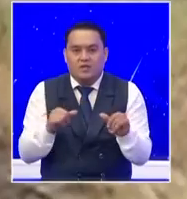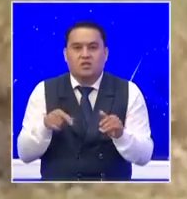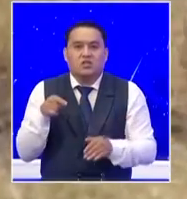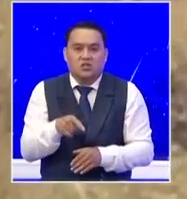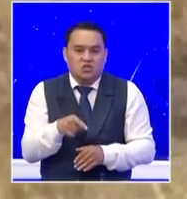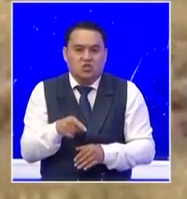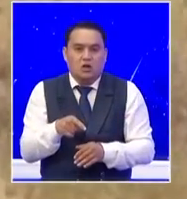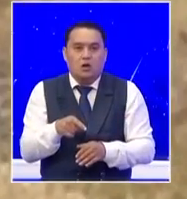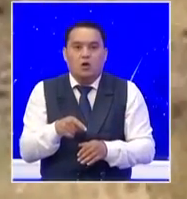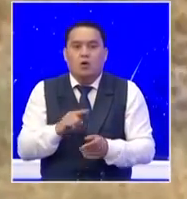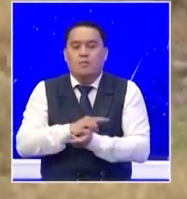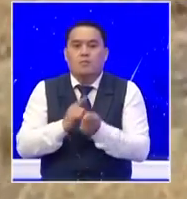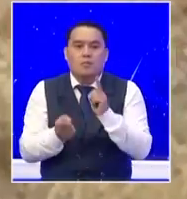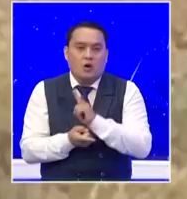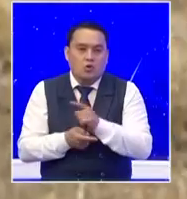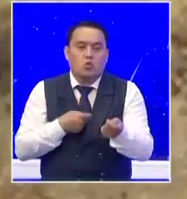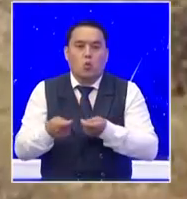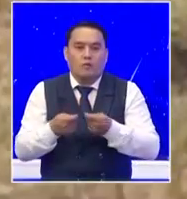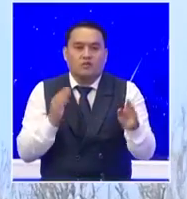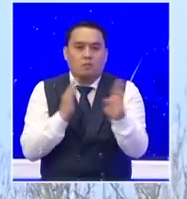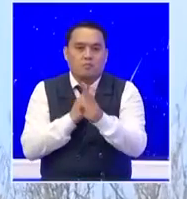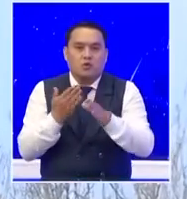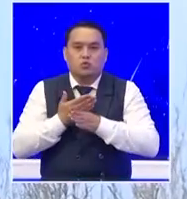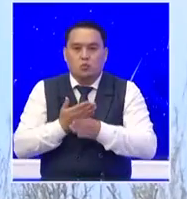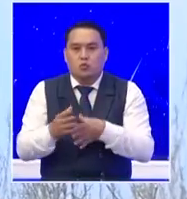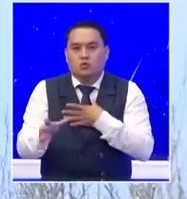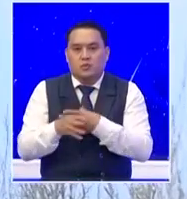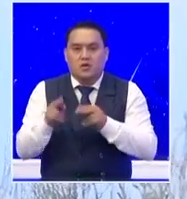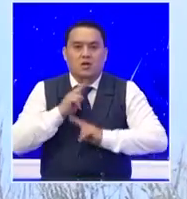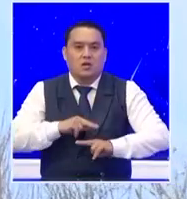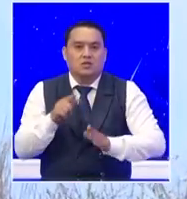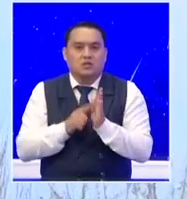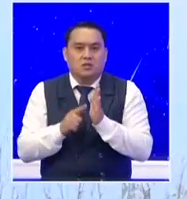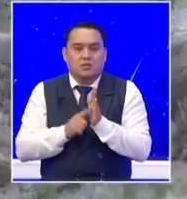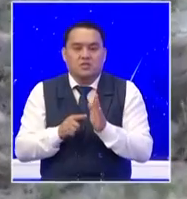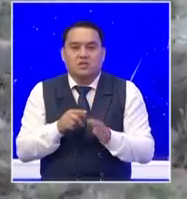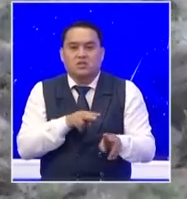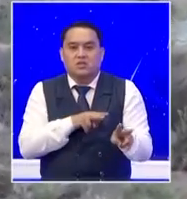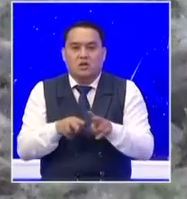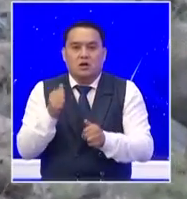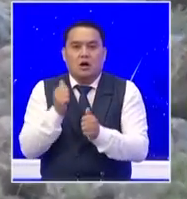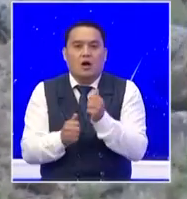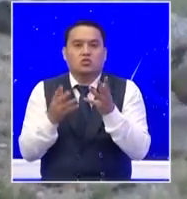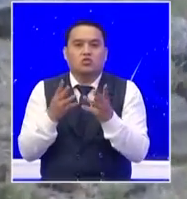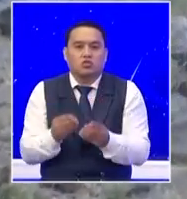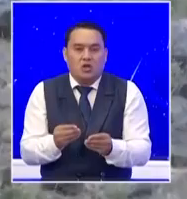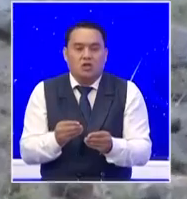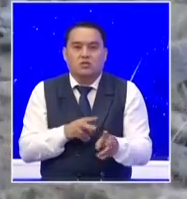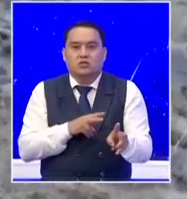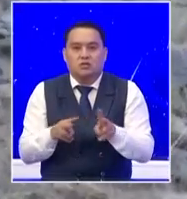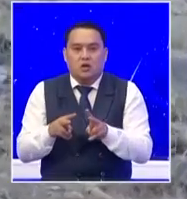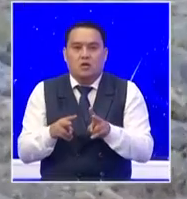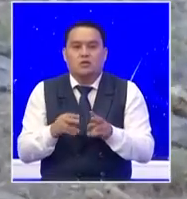1000 голов. Произошло это, по словам руководства парка, благодаря слаженной работе 70 инспекторов, ежедневно патрулирующих и следящих